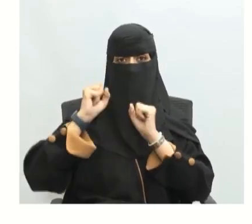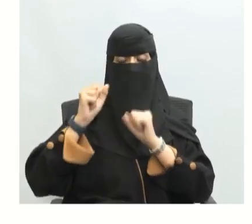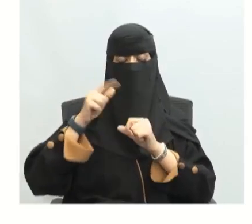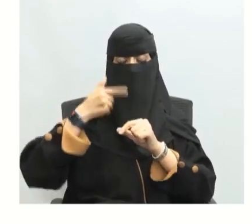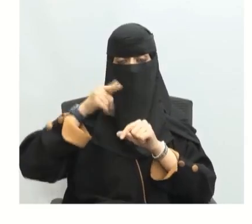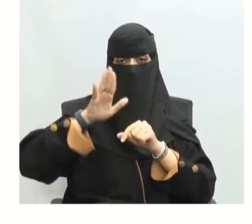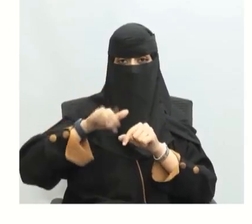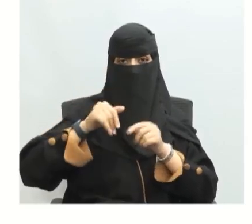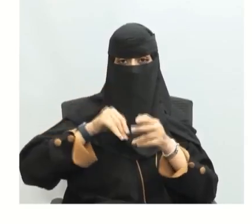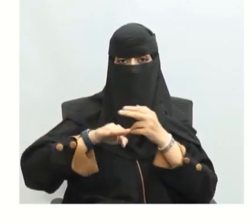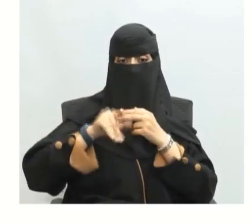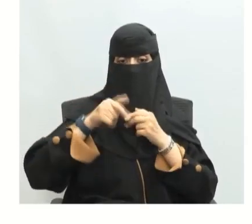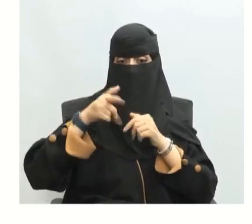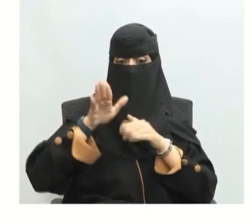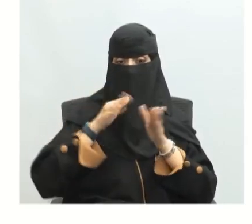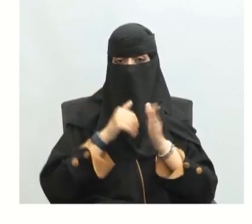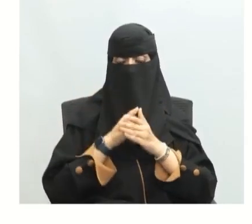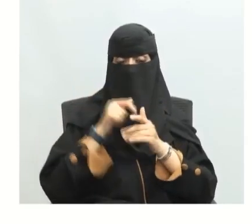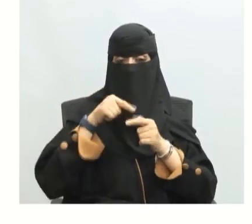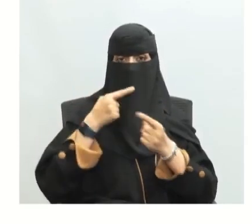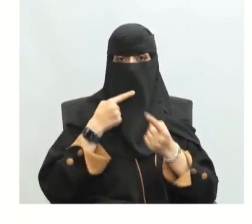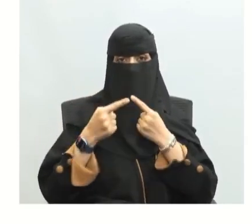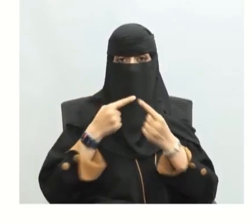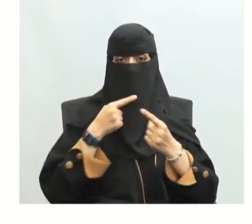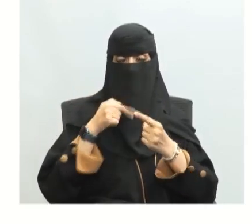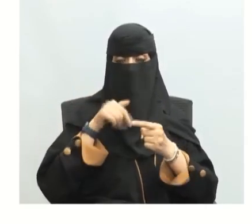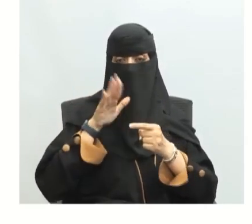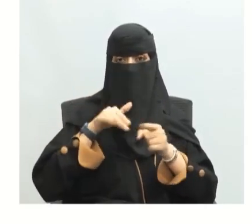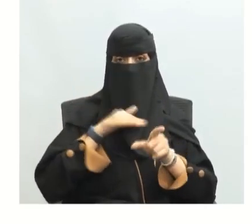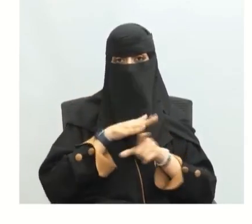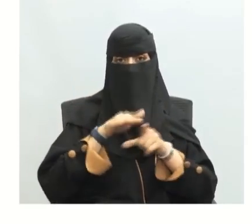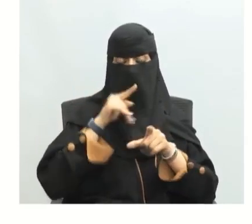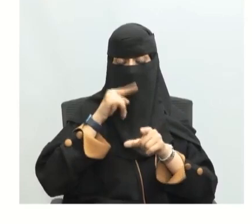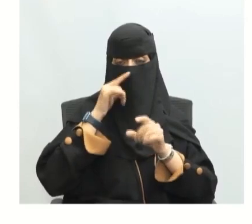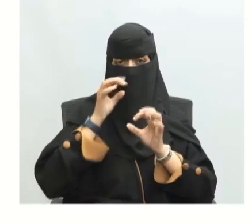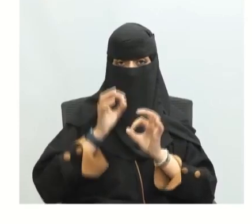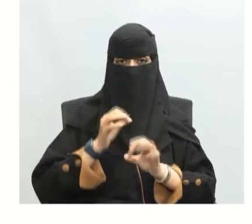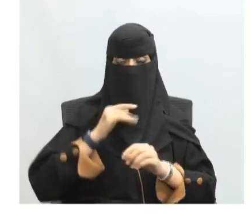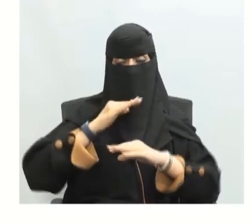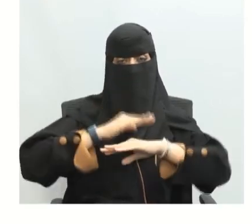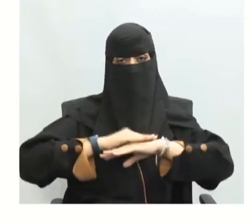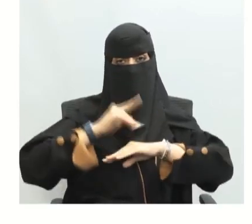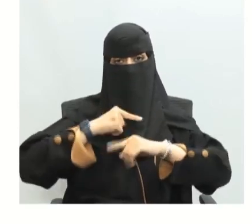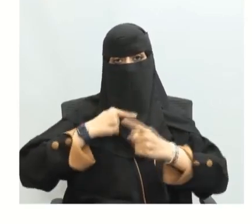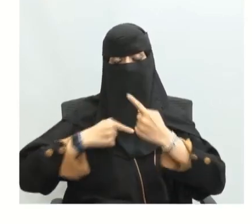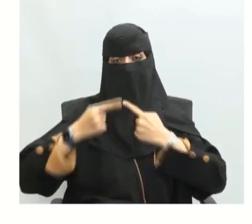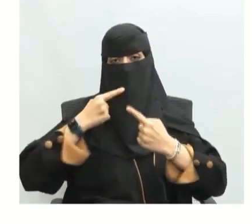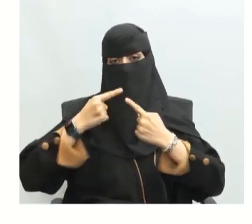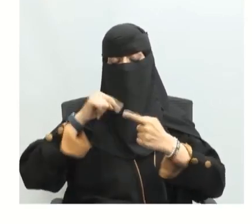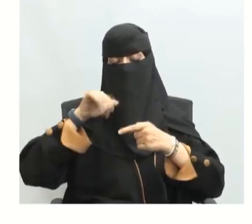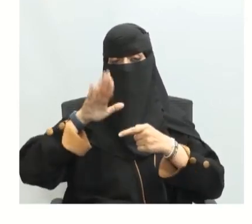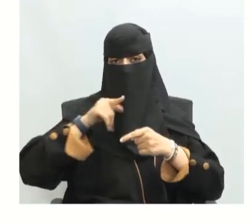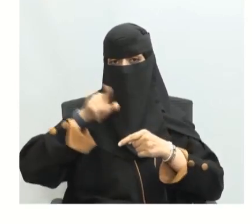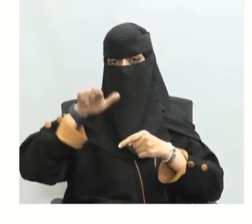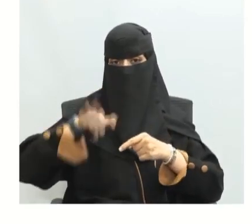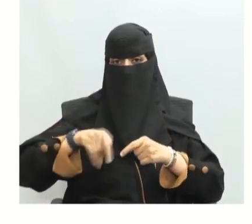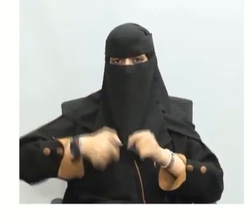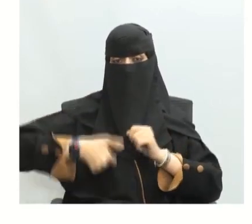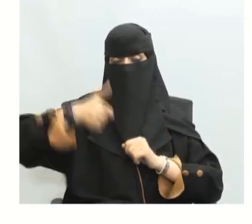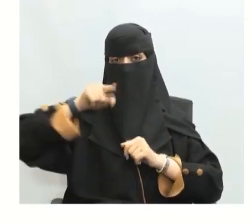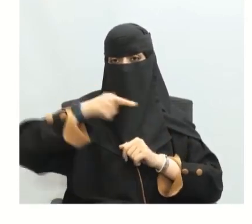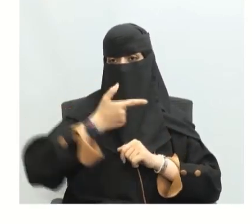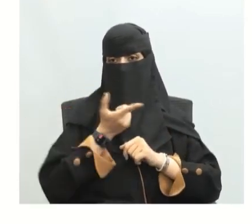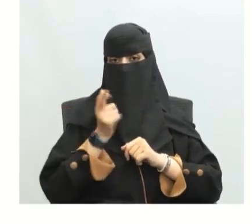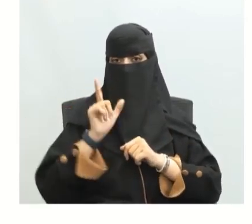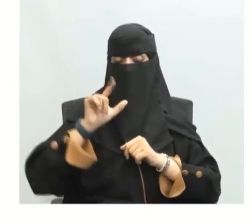من خلال الحوار الوطني بالتزام اداب الحوار فان ذلك سيحقق